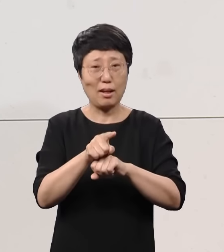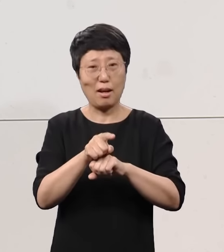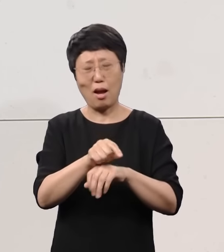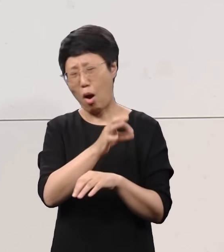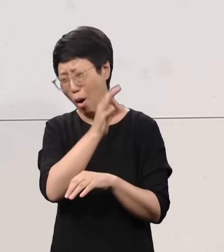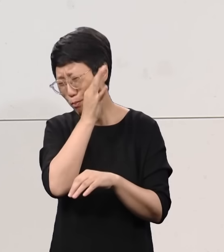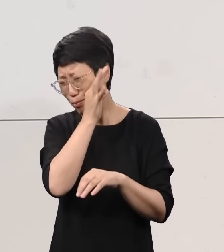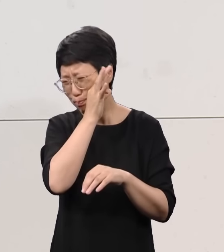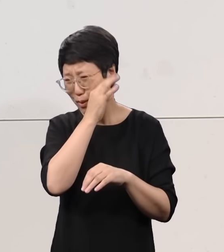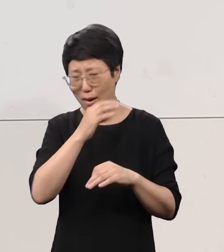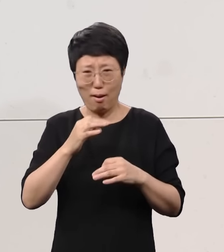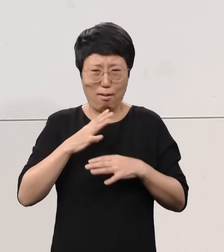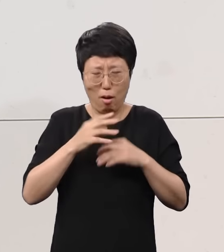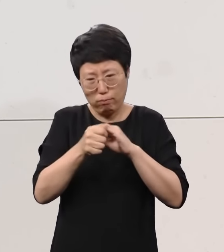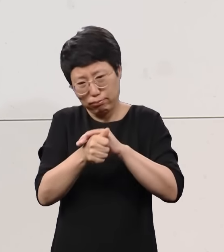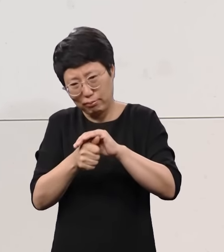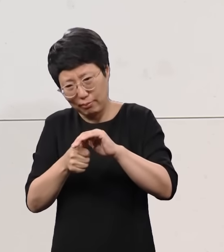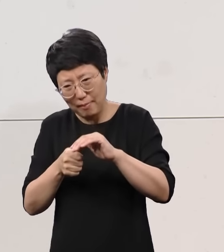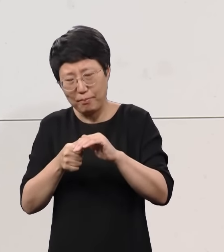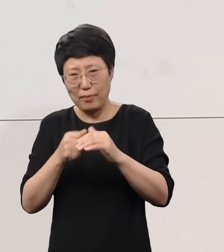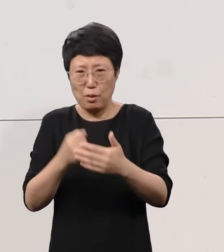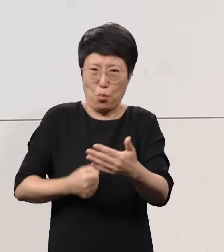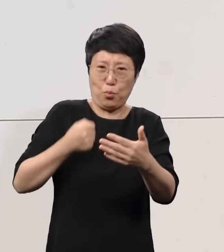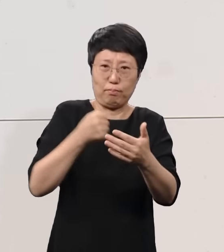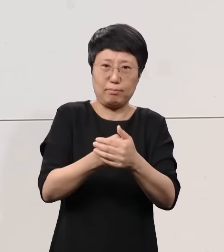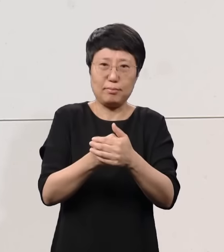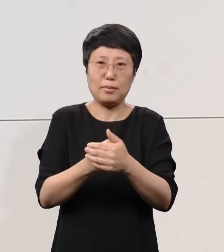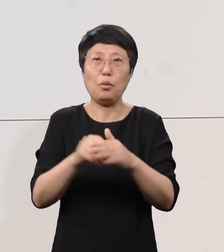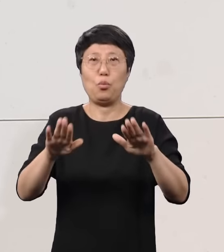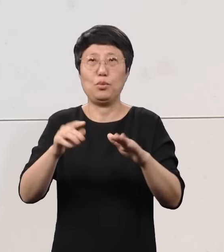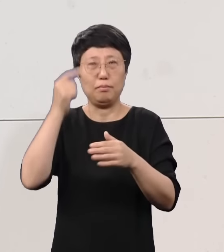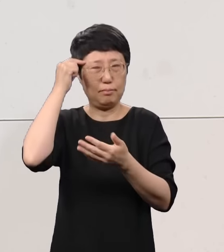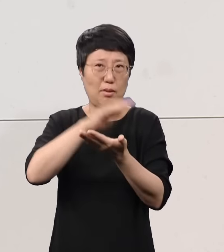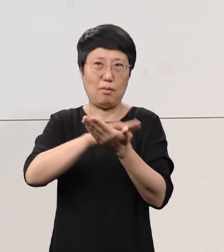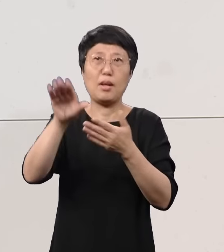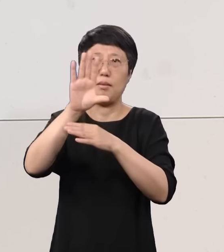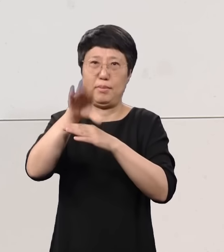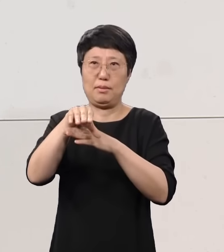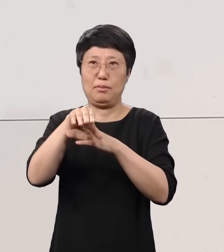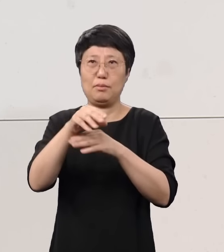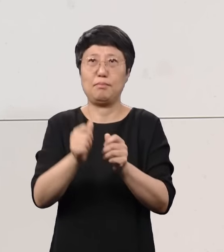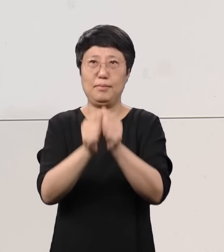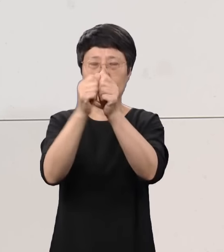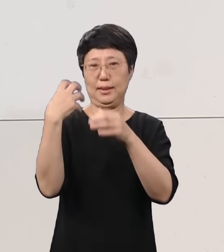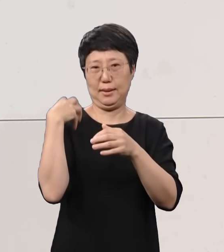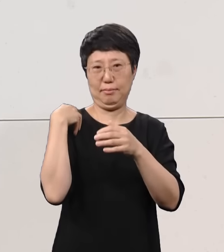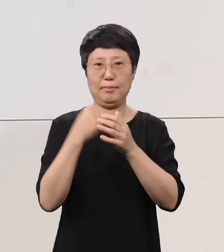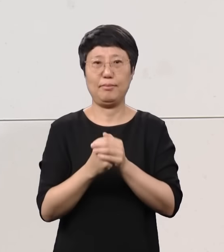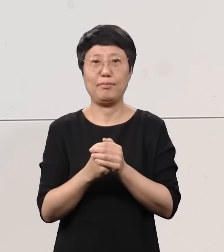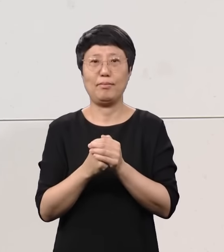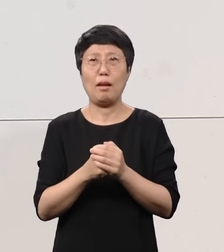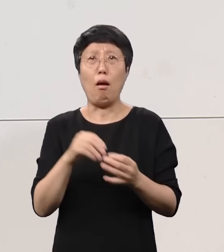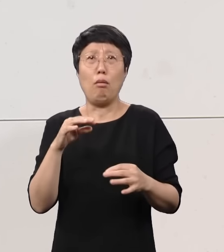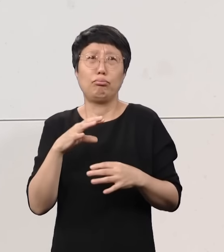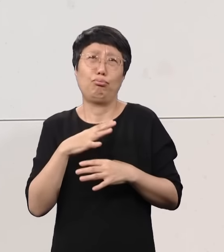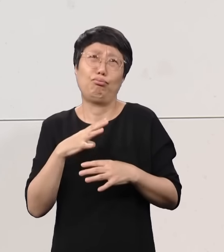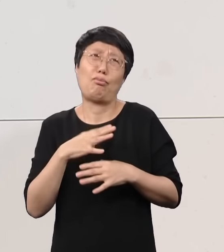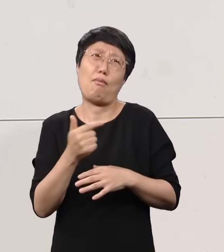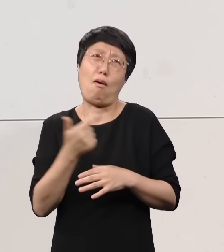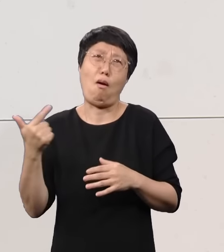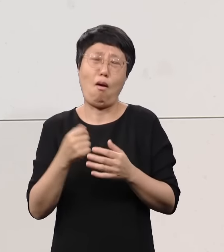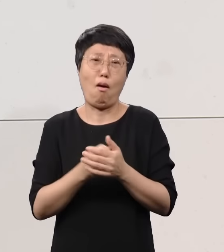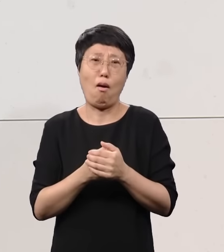용기 내어서 이렇게 평화 방송에 임하게 되었습니다 많히